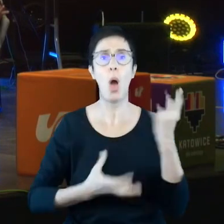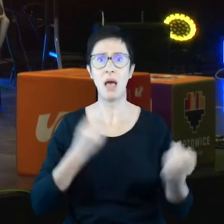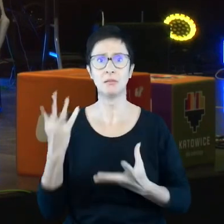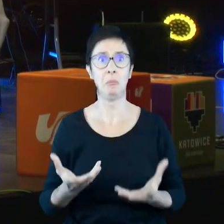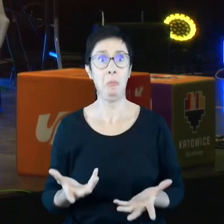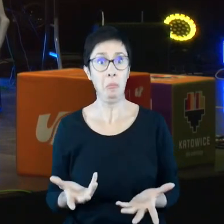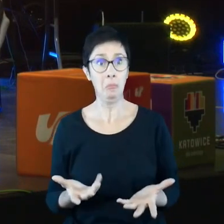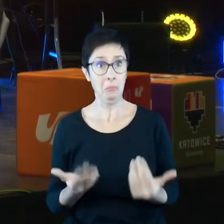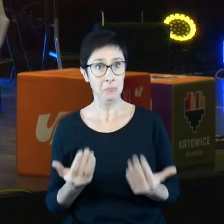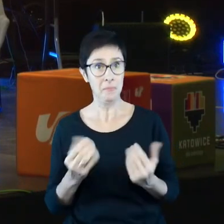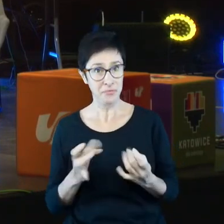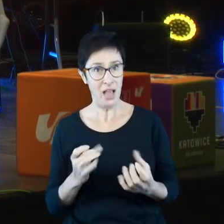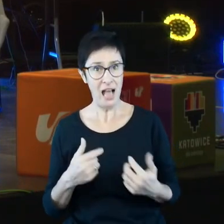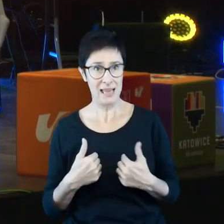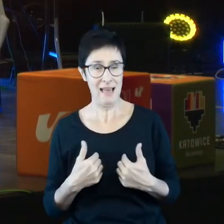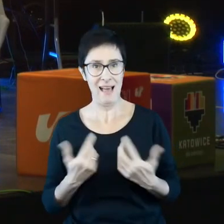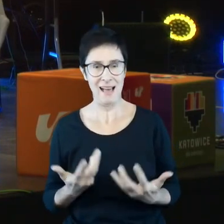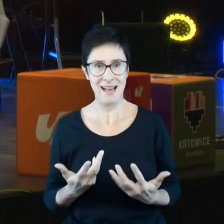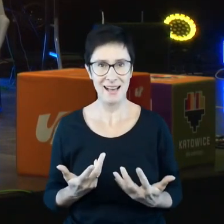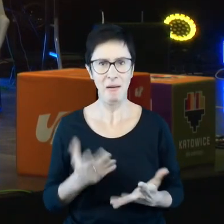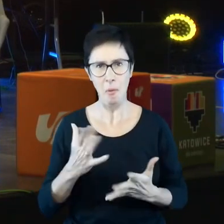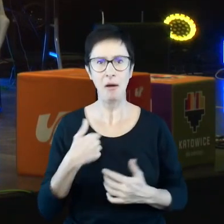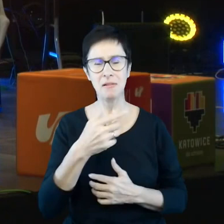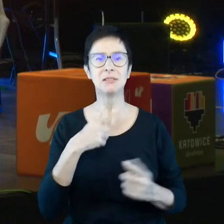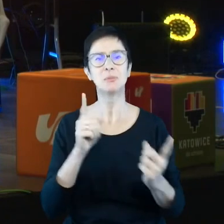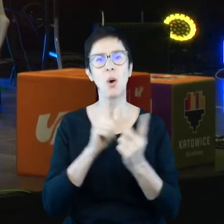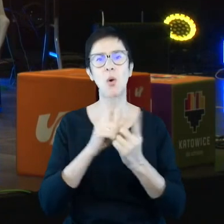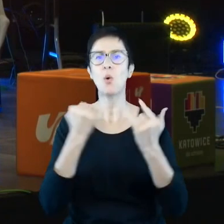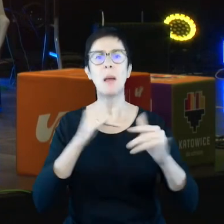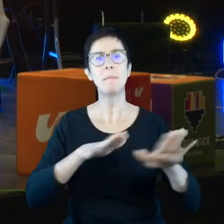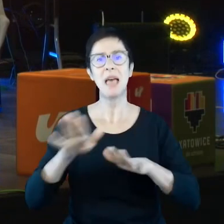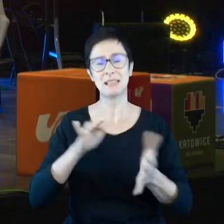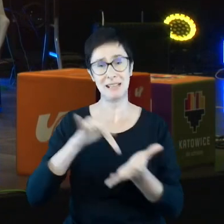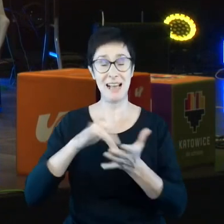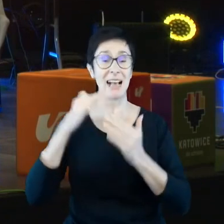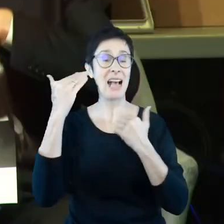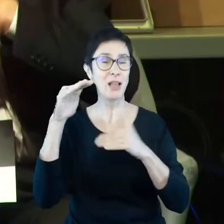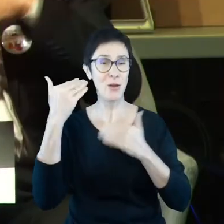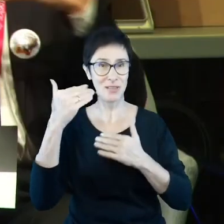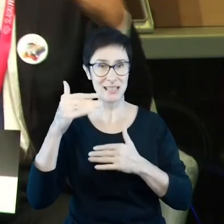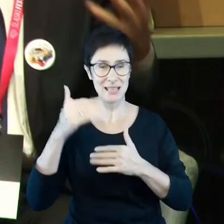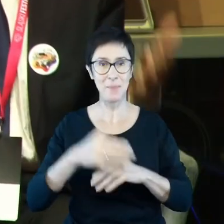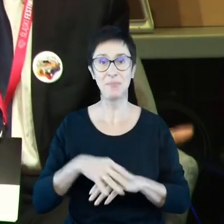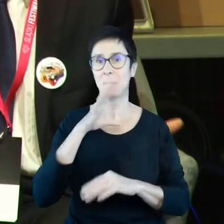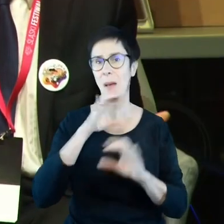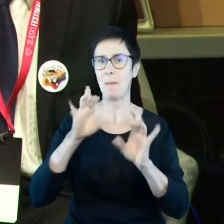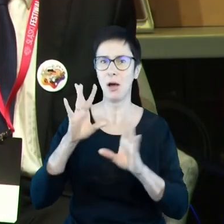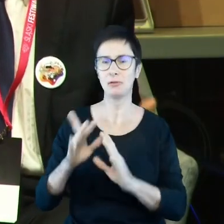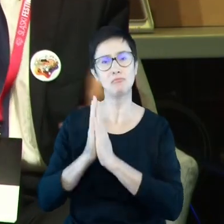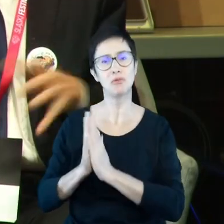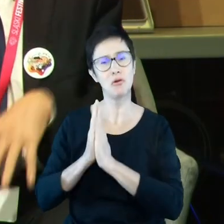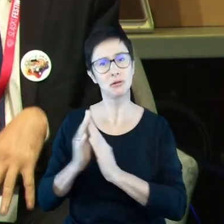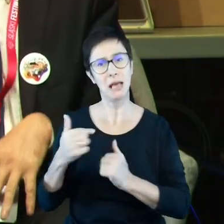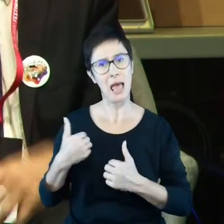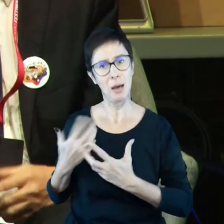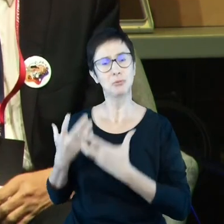ze Shreka, zupełnie, prawda? I po czym zaczęliśmy się spotykać w różnych miejscach w Katowicach. Pan profesor prosił mnie, żebym przynosił poezję, którą ja lubię,